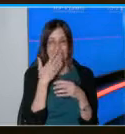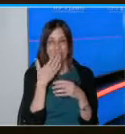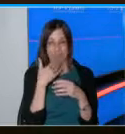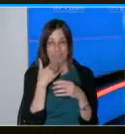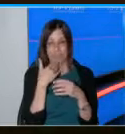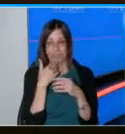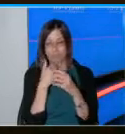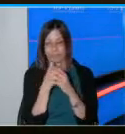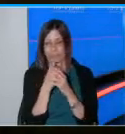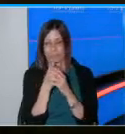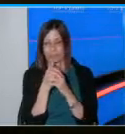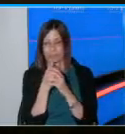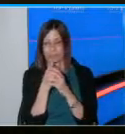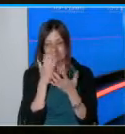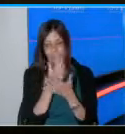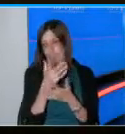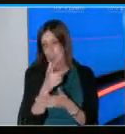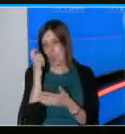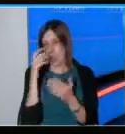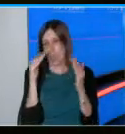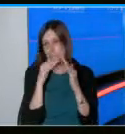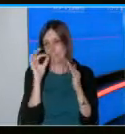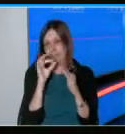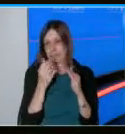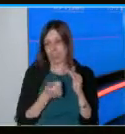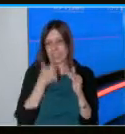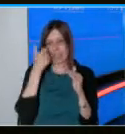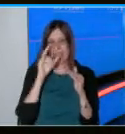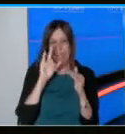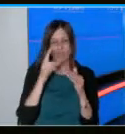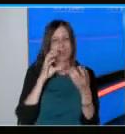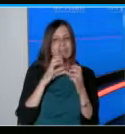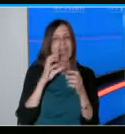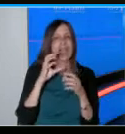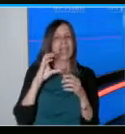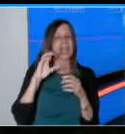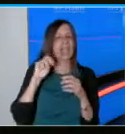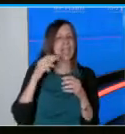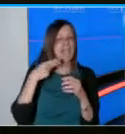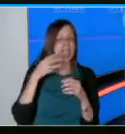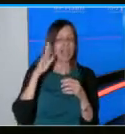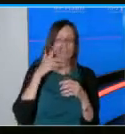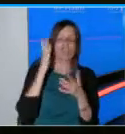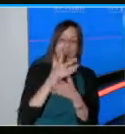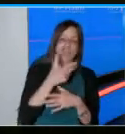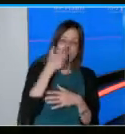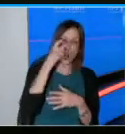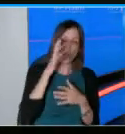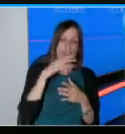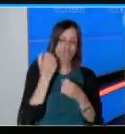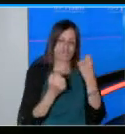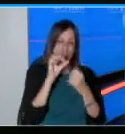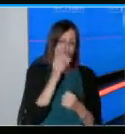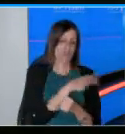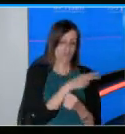היהודית? כבר ירו על הבית של נצב חקרוש בכפר קנה, ירו על נעדות משטרה. אז